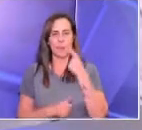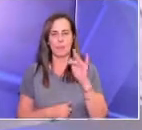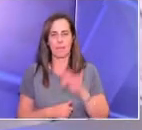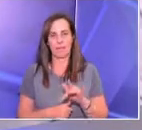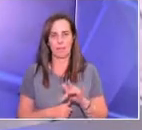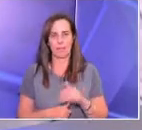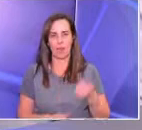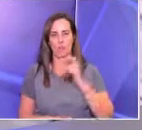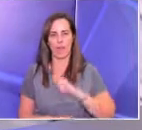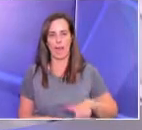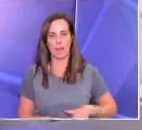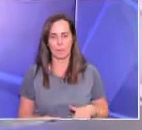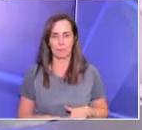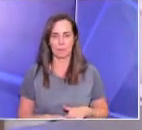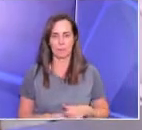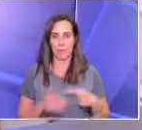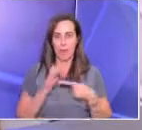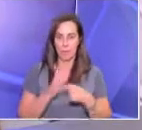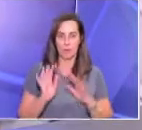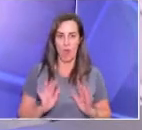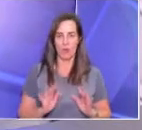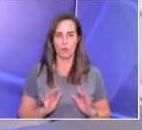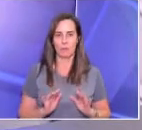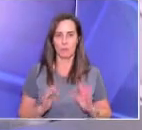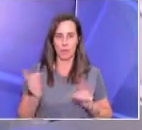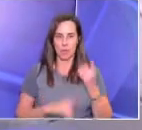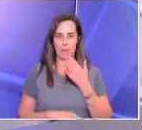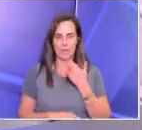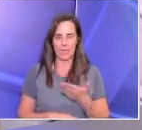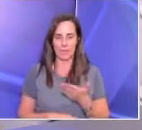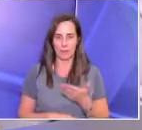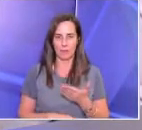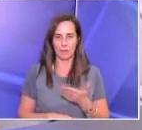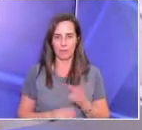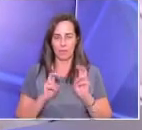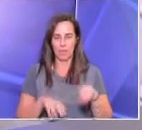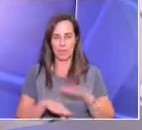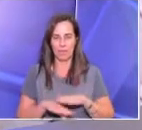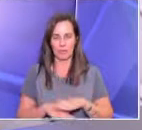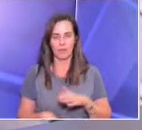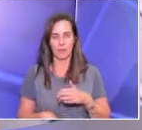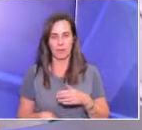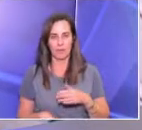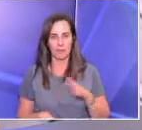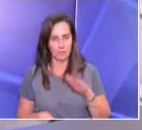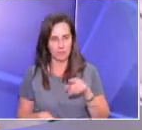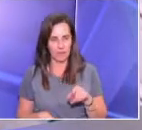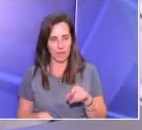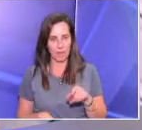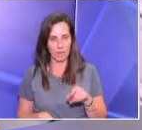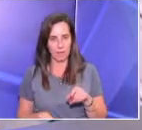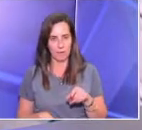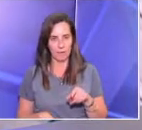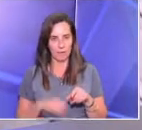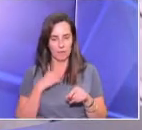נגד ראשי הערים מכהנים. למשל. זאת אומרת... מה שקרה עם זינגר בכניסה שלו לתפקיד. כן, עכשיו אני... לא, וגם איתו